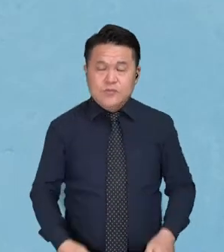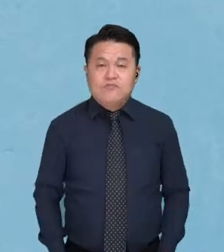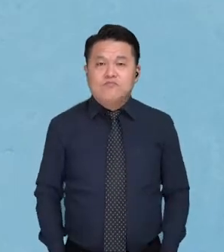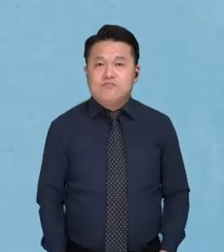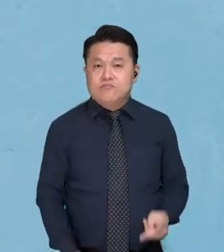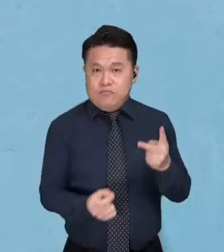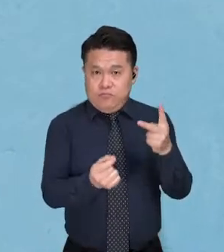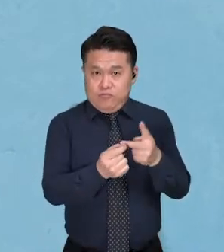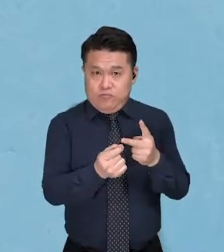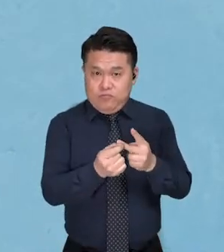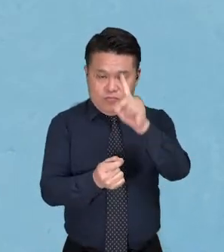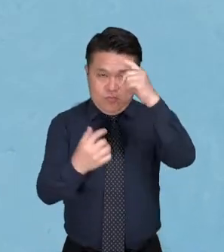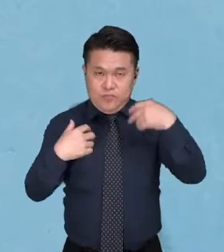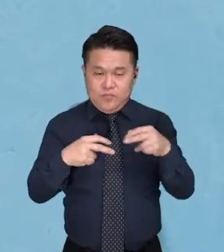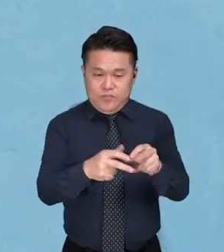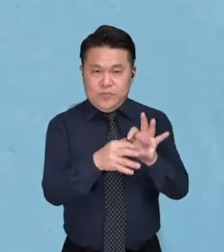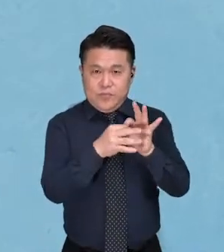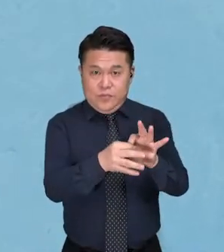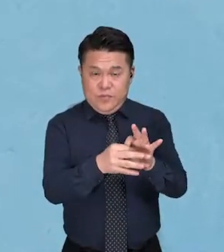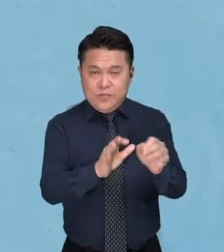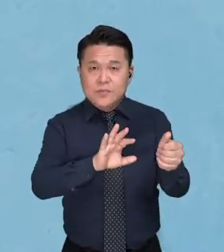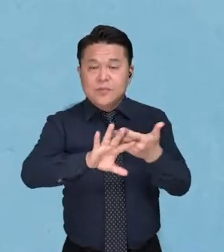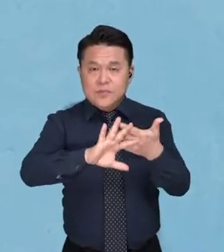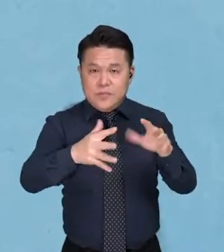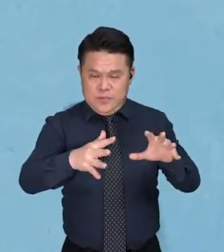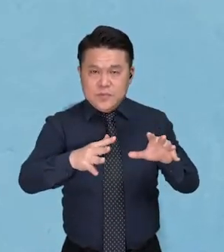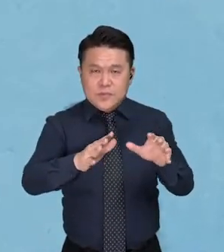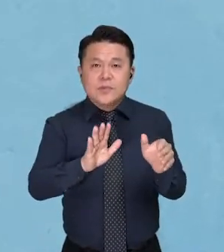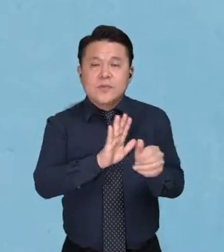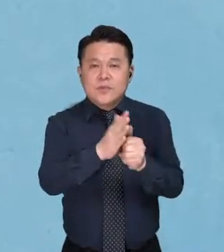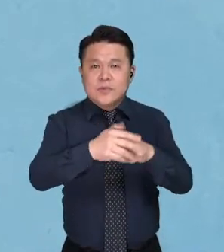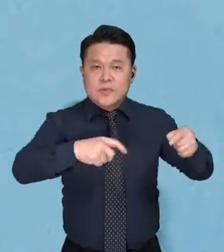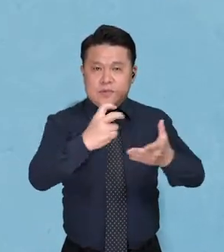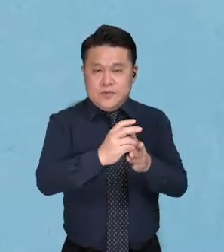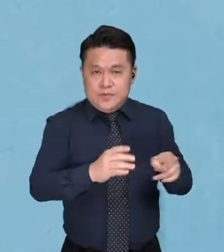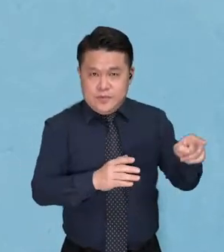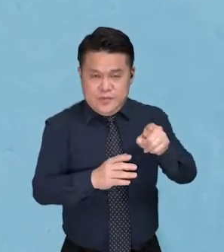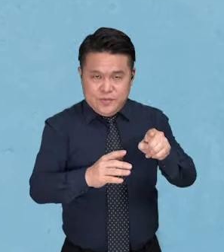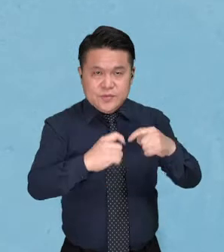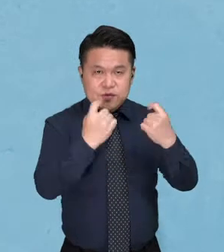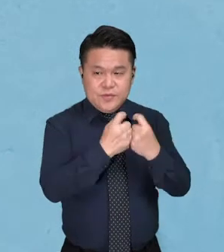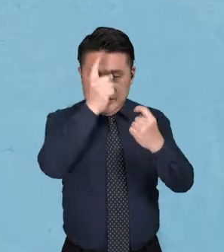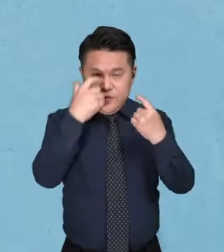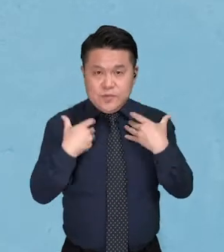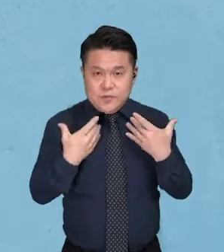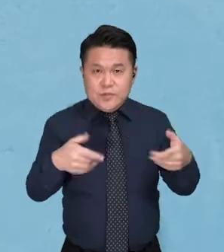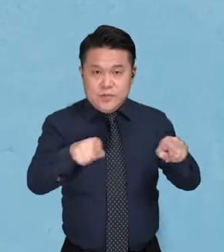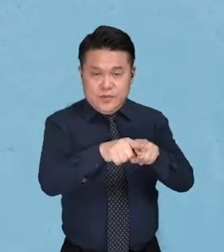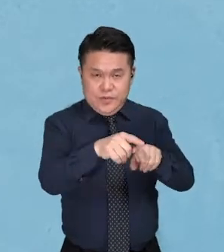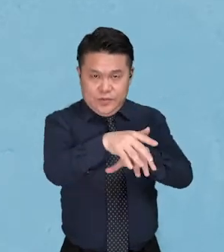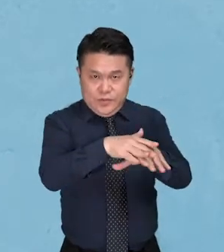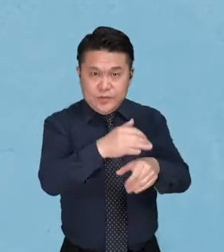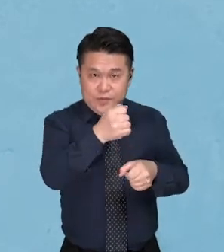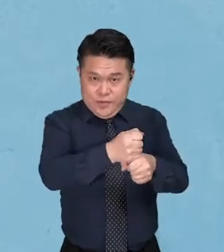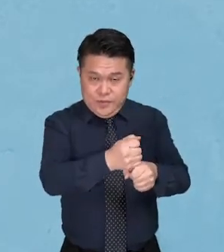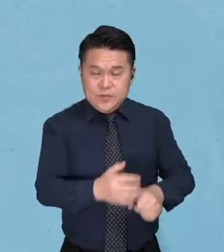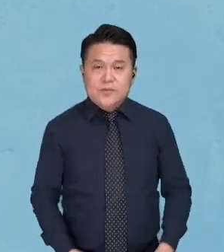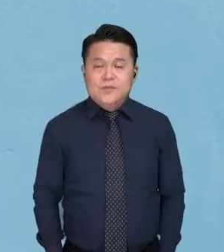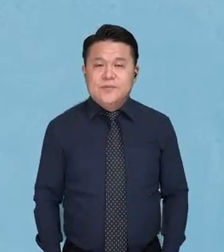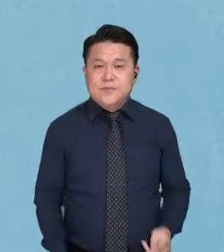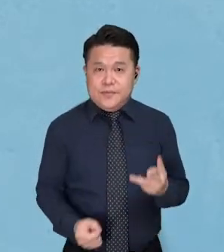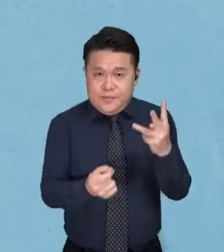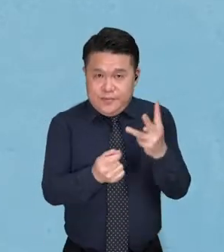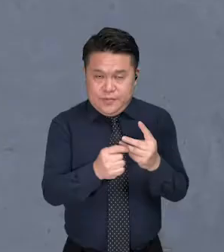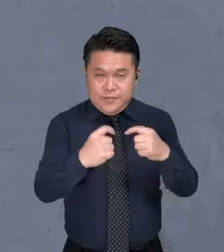둘, 정부의 장애 분야 국제협력 정책을 선도하는 민관 협력 체계를 구축합니다.